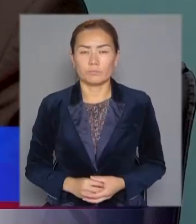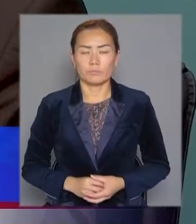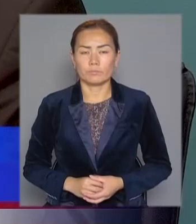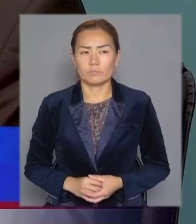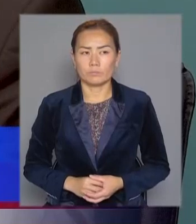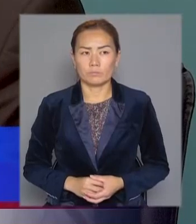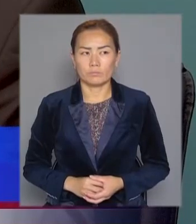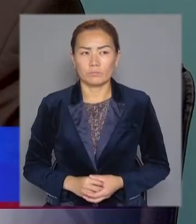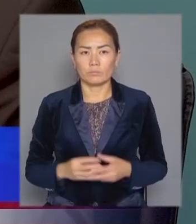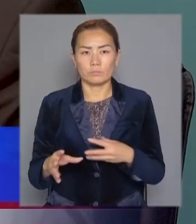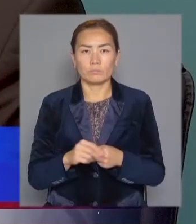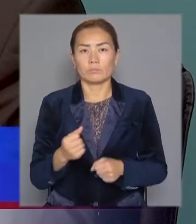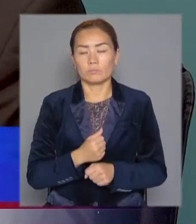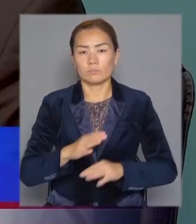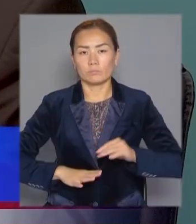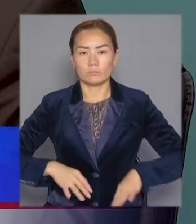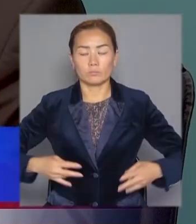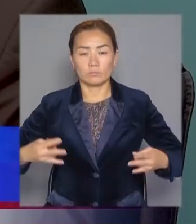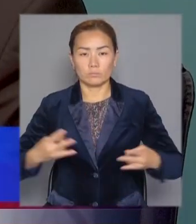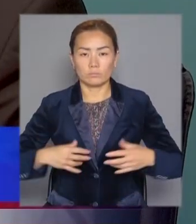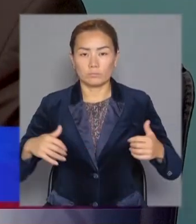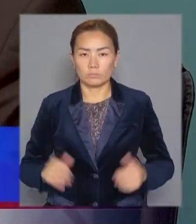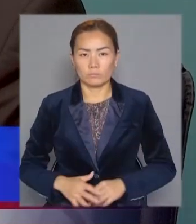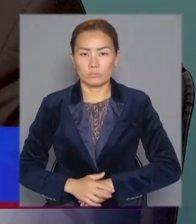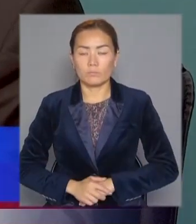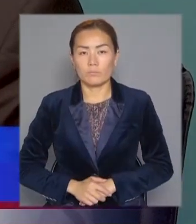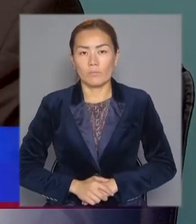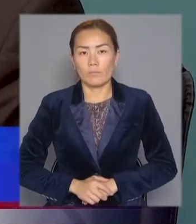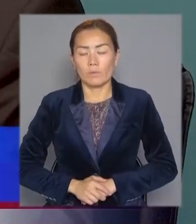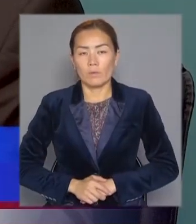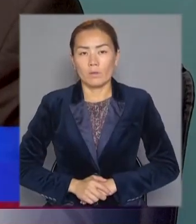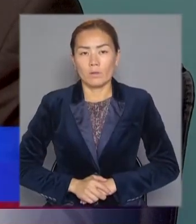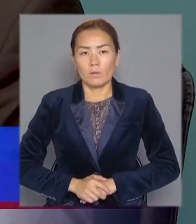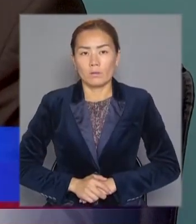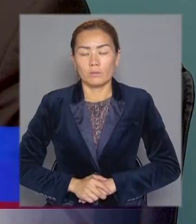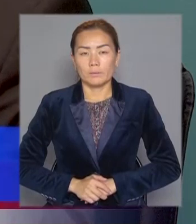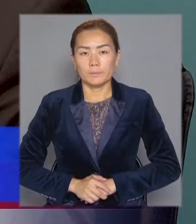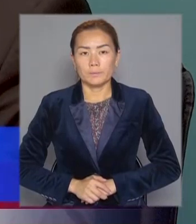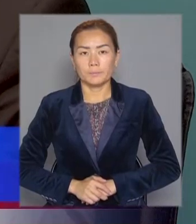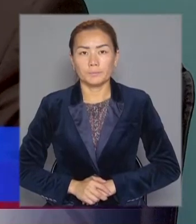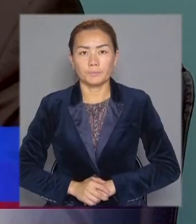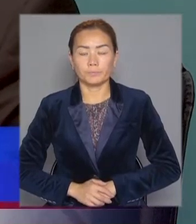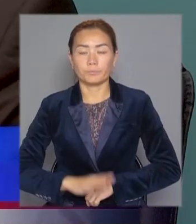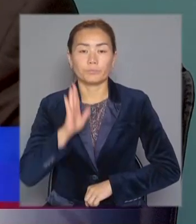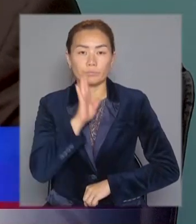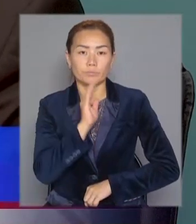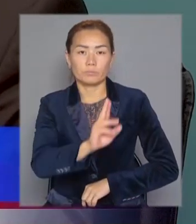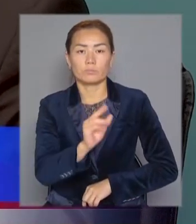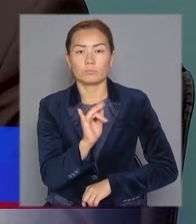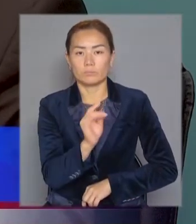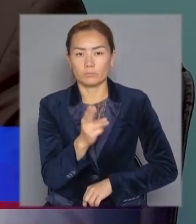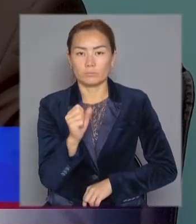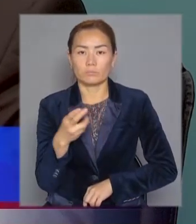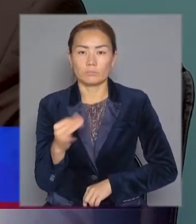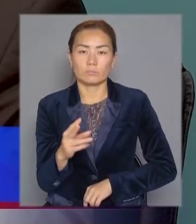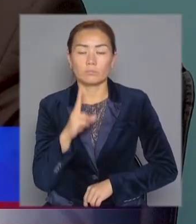бар. Басшылығы білінеді. Иә, біздің жайығымыздың мәселесі қазір көгері бар. Каспийдің мәселесі жақтары да мен сол жақта